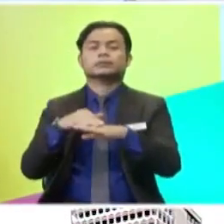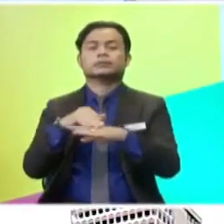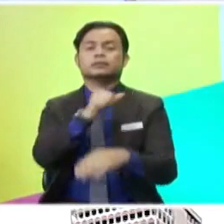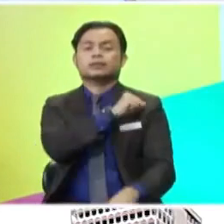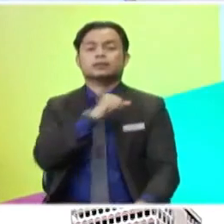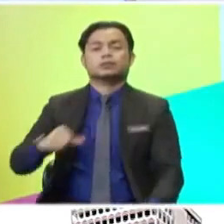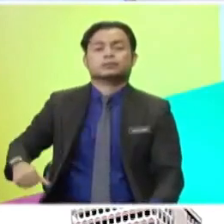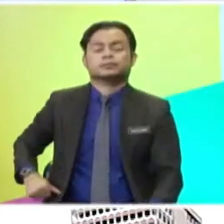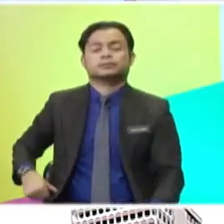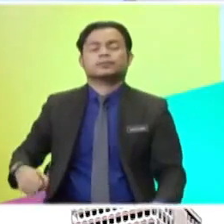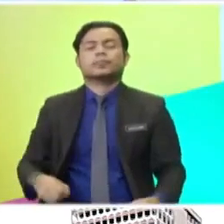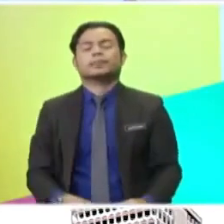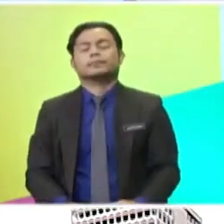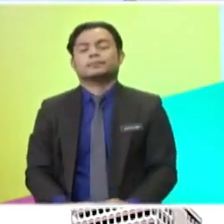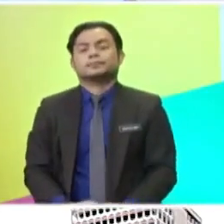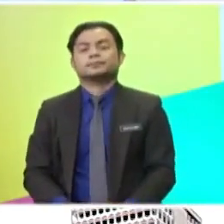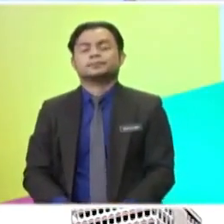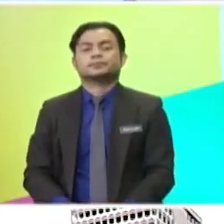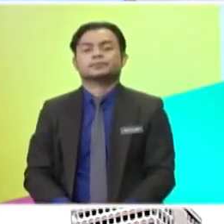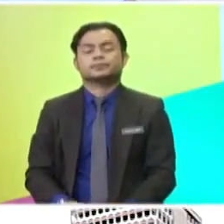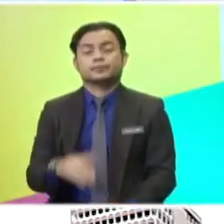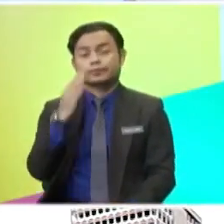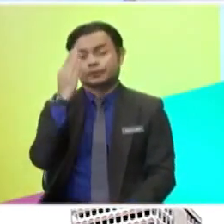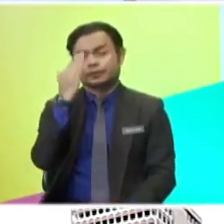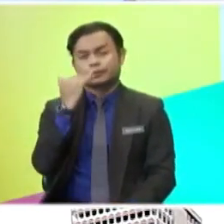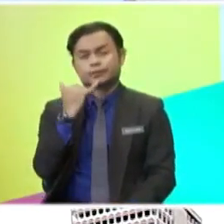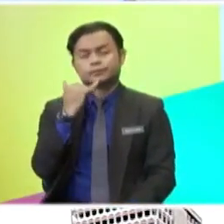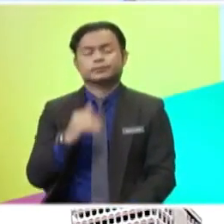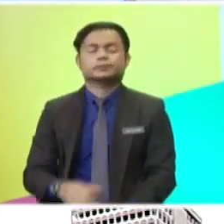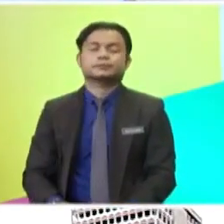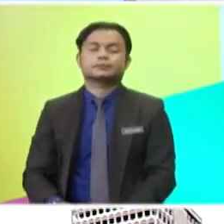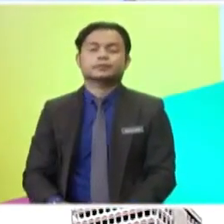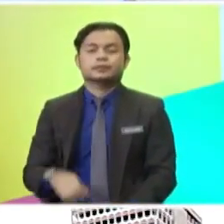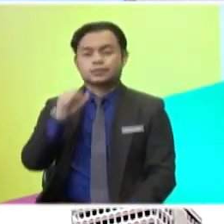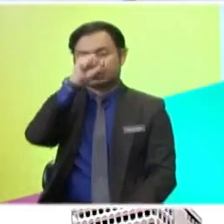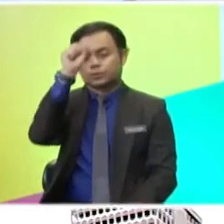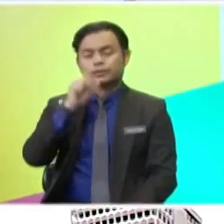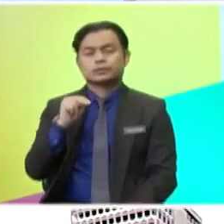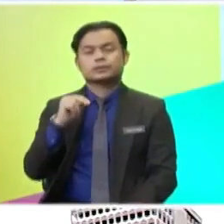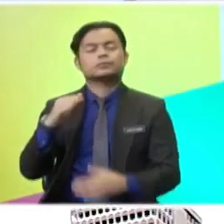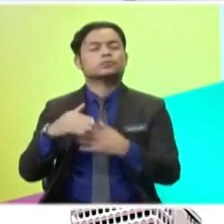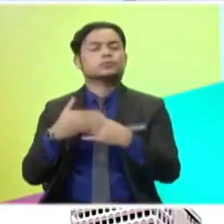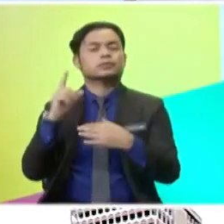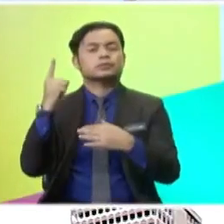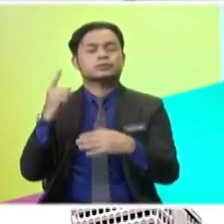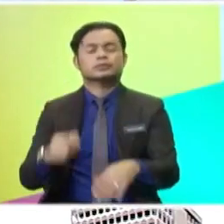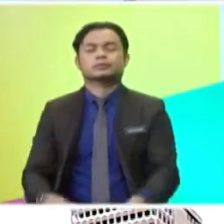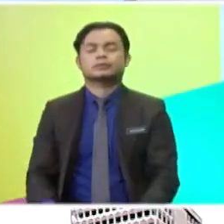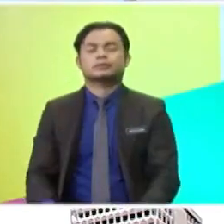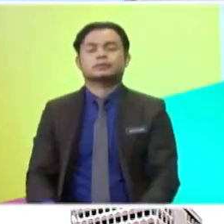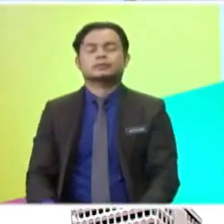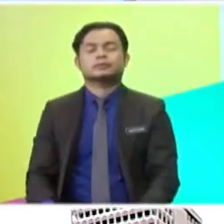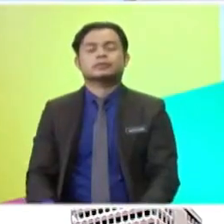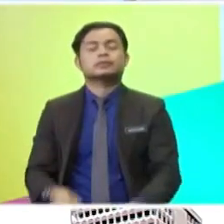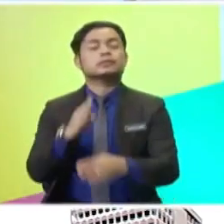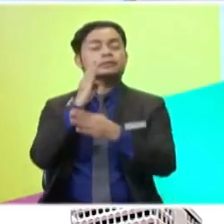sebenarnya taklah susah untuk kita menjawabnya. Kenapa saya katakan tidak susah? Kerana kita amalkannya dalam kehidupan kita. Ada perkara